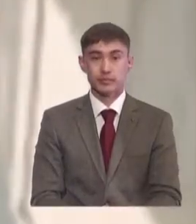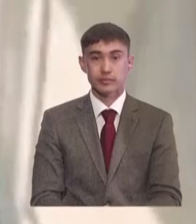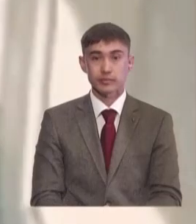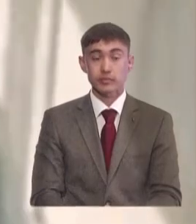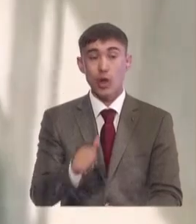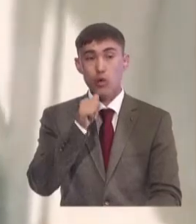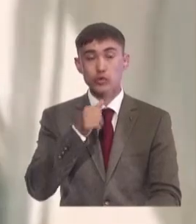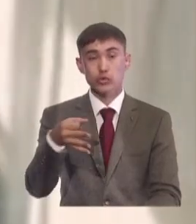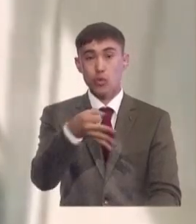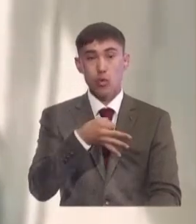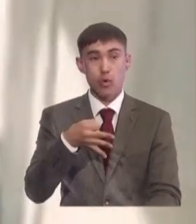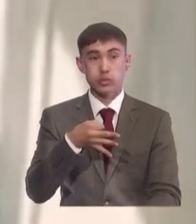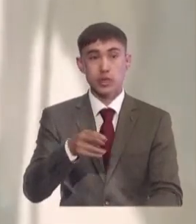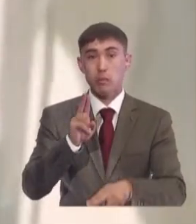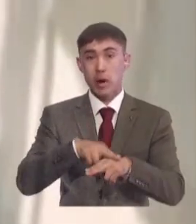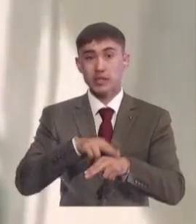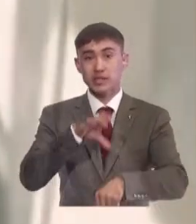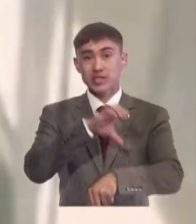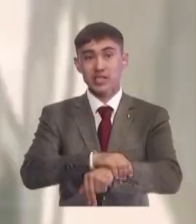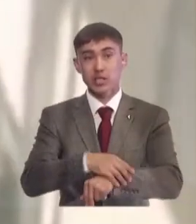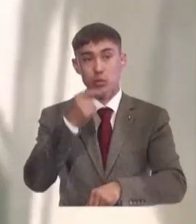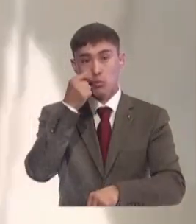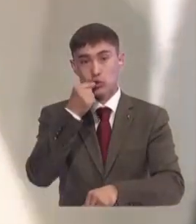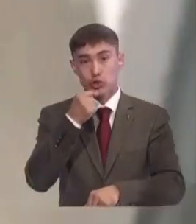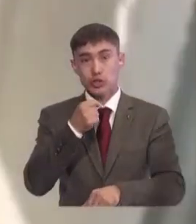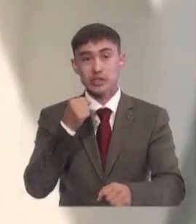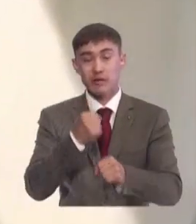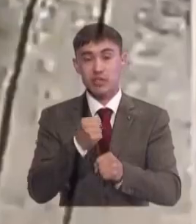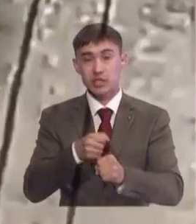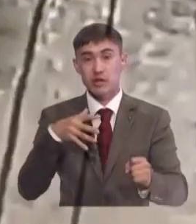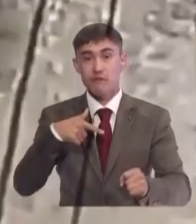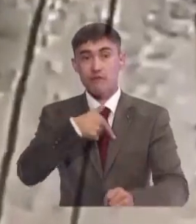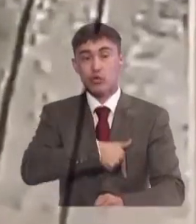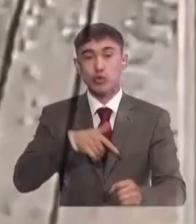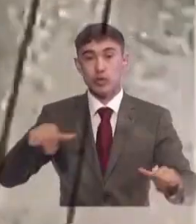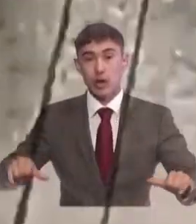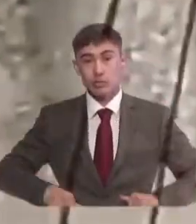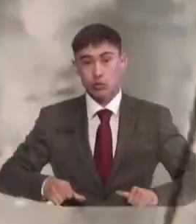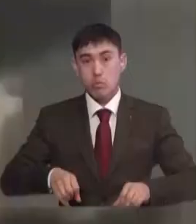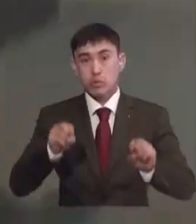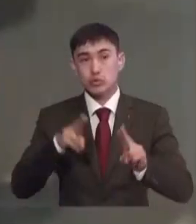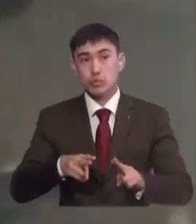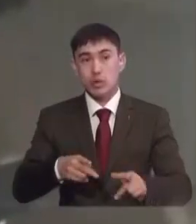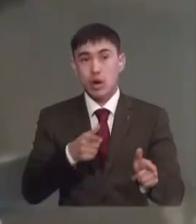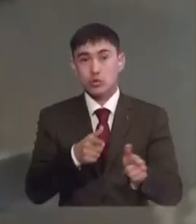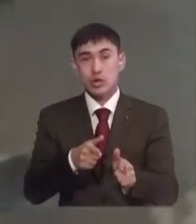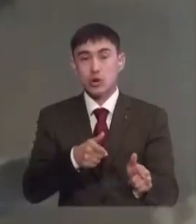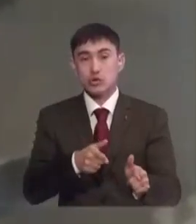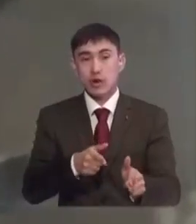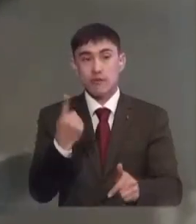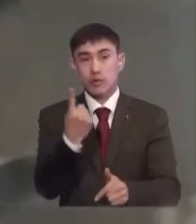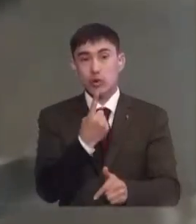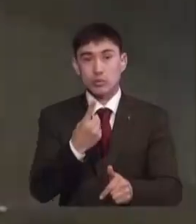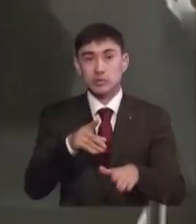В Костанайской области полицейские задержали мужчину, совершившего вооруженный разбой. Преступник, угрожая оружием и в одном